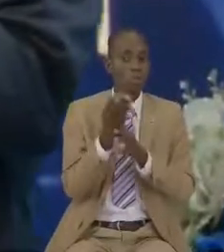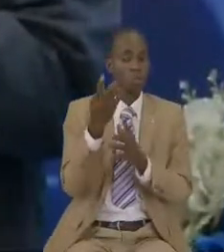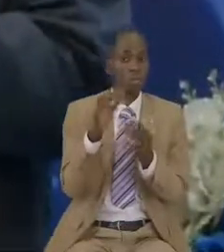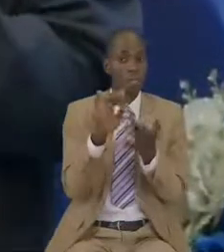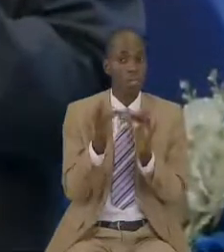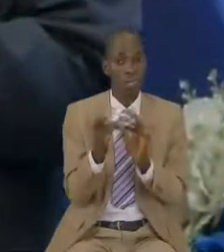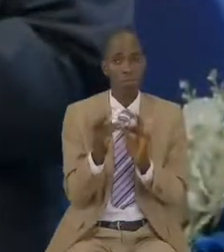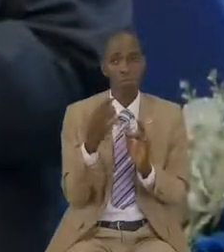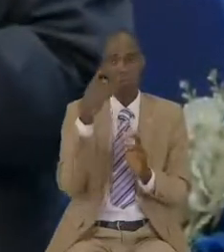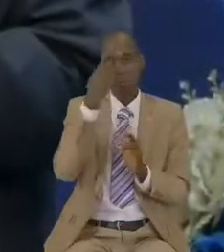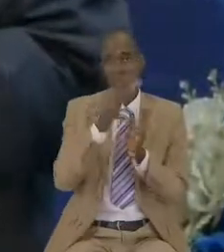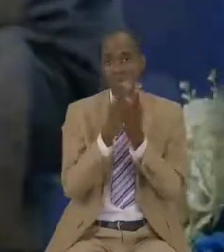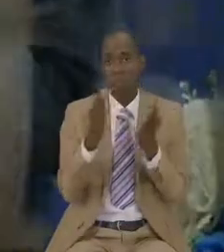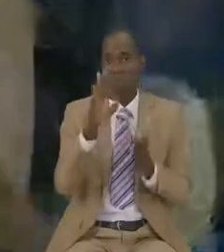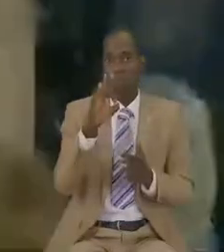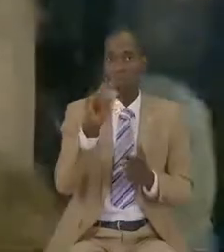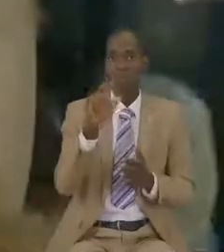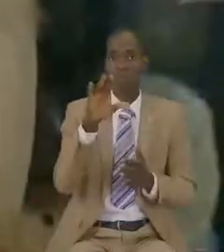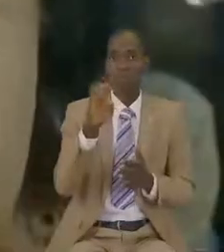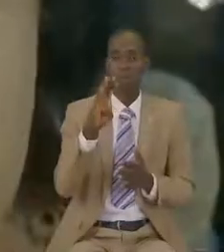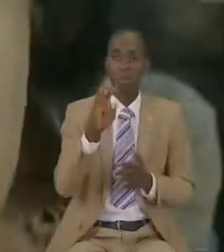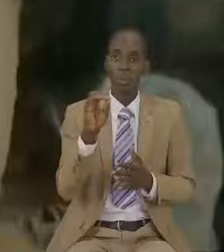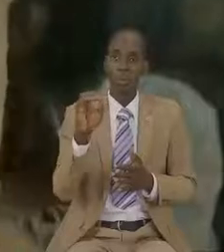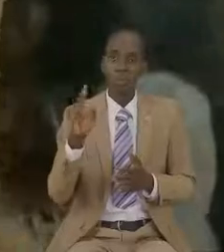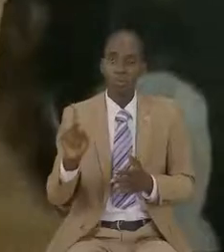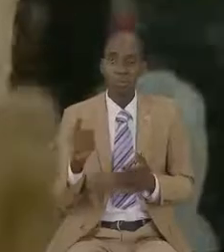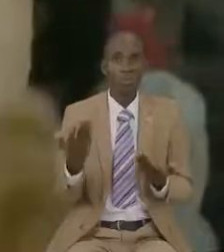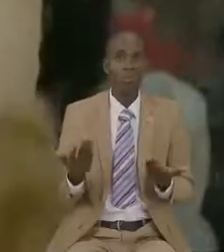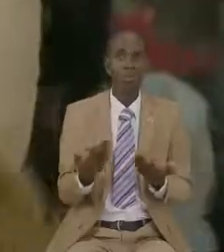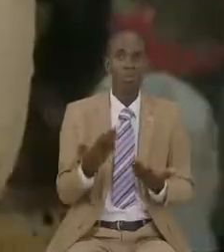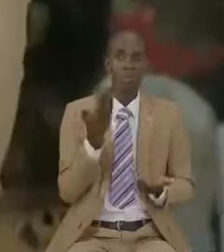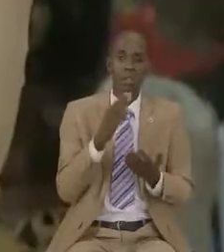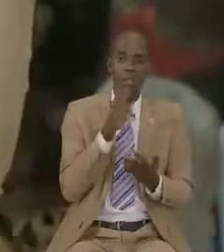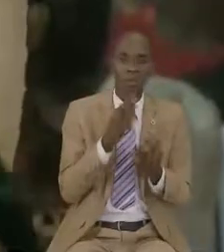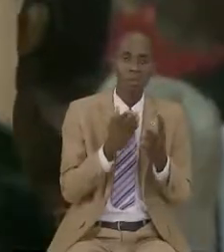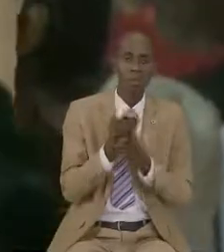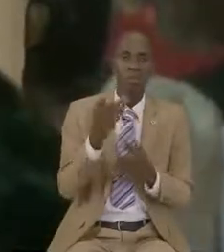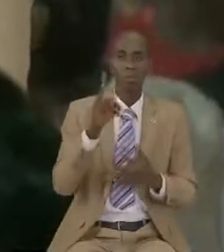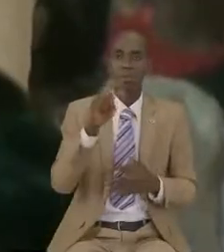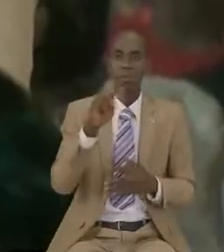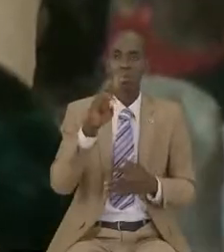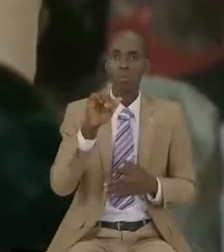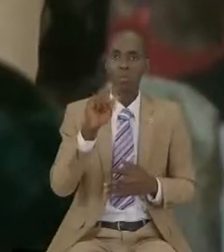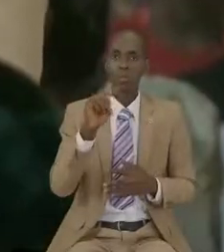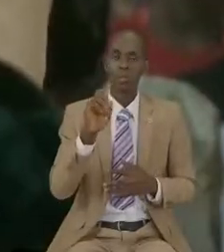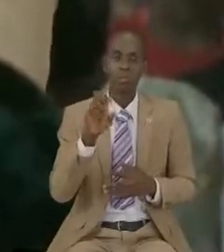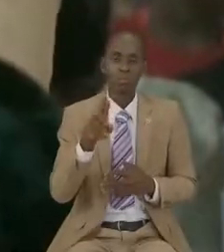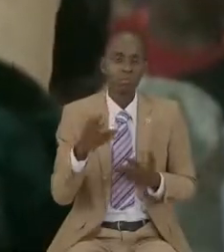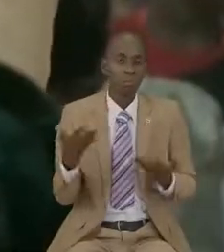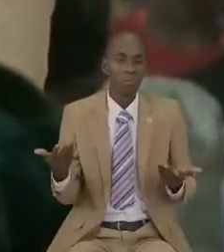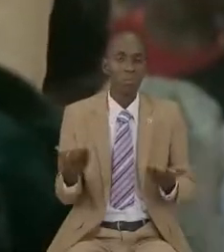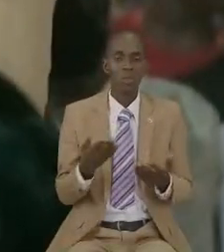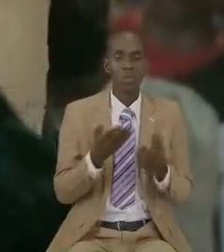vos informations pour vous aider dans votre nouvelle marche, votre nouvelle foi avec le Seigneur. Faisons-le rapidement.